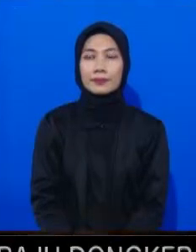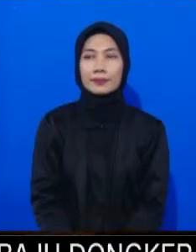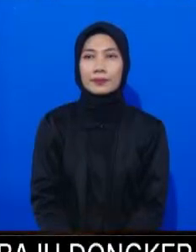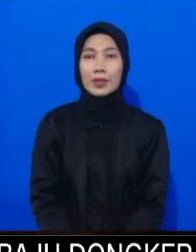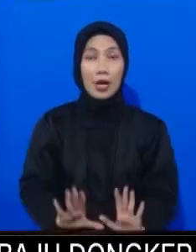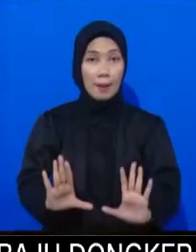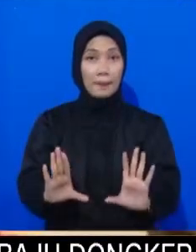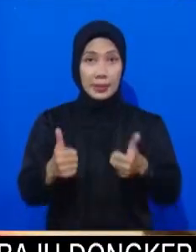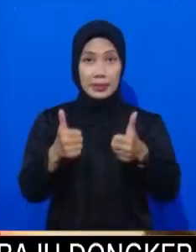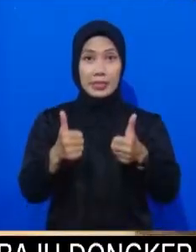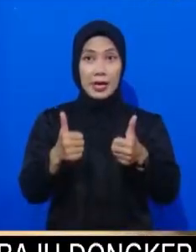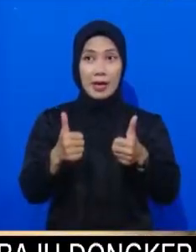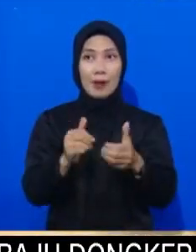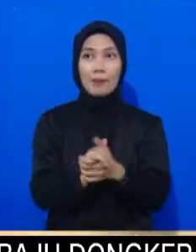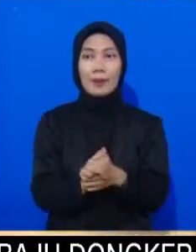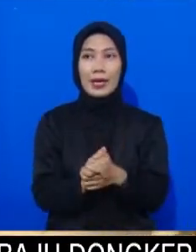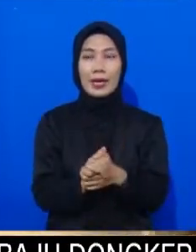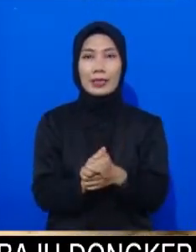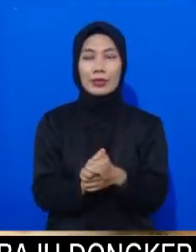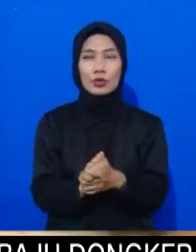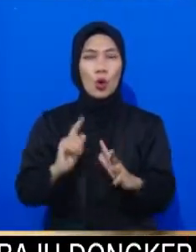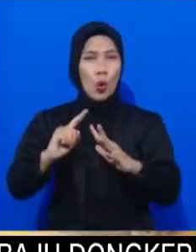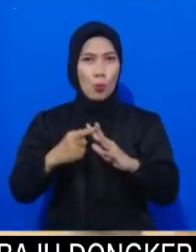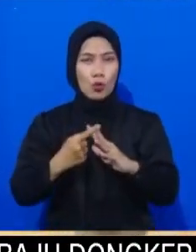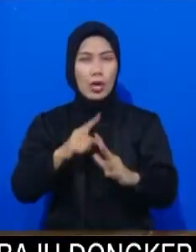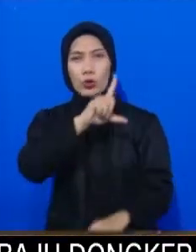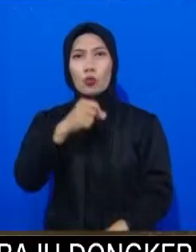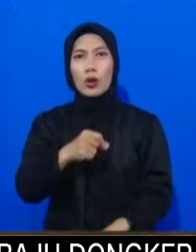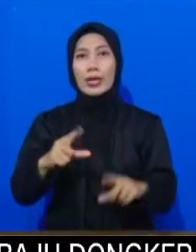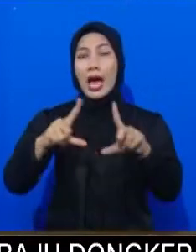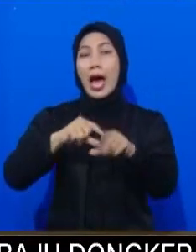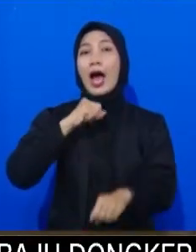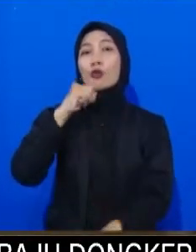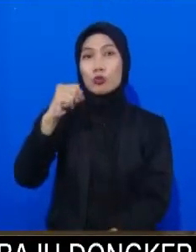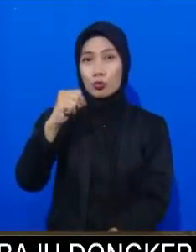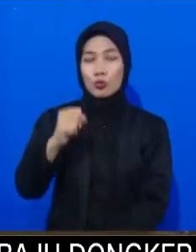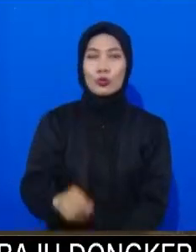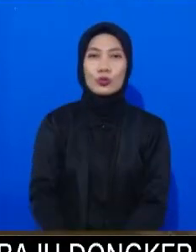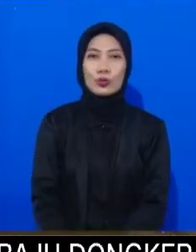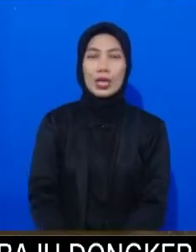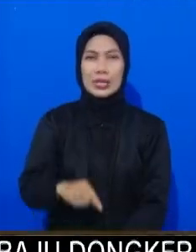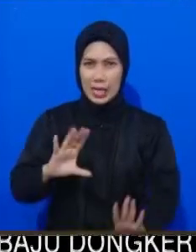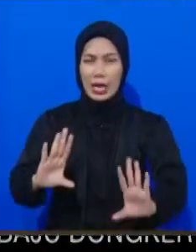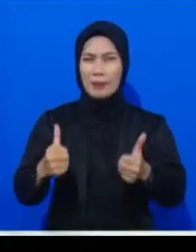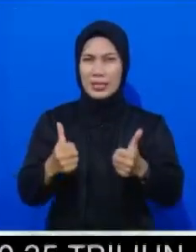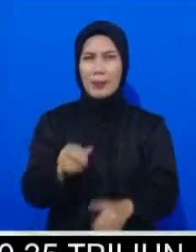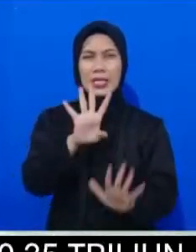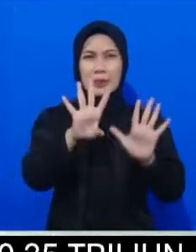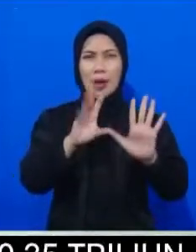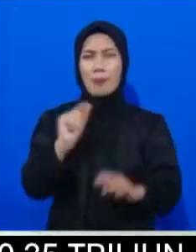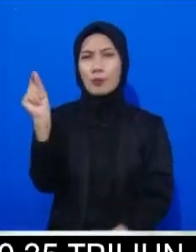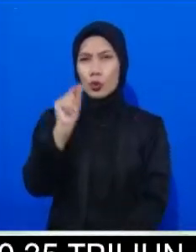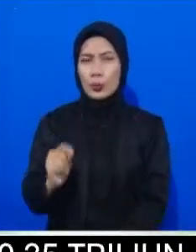Kesiapan kereta cepat Jakarta-Bandung yang ditargetkan mulai beroperasi pada bulan Agustus mendatang sudah mencapai 90%.